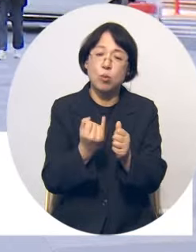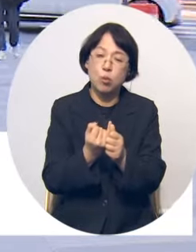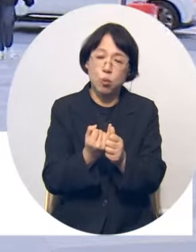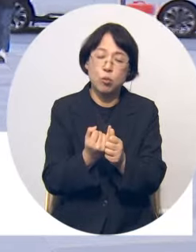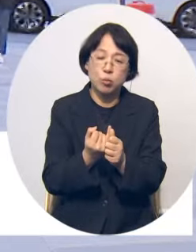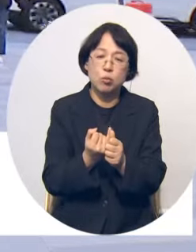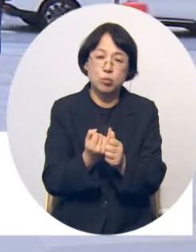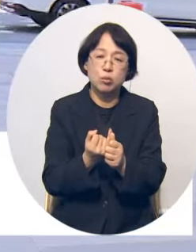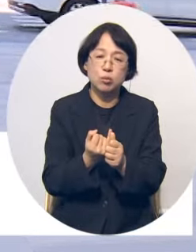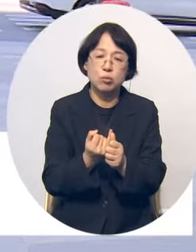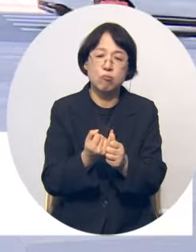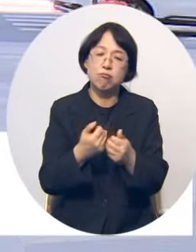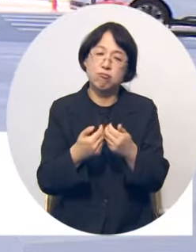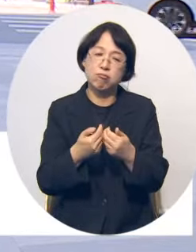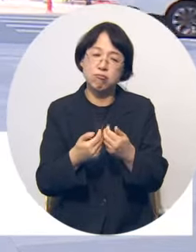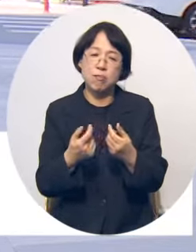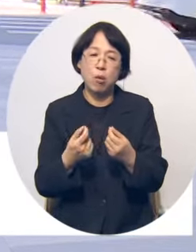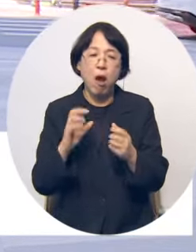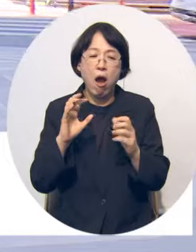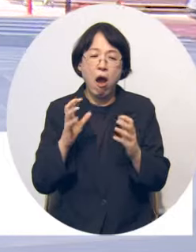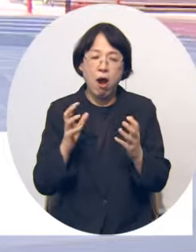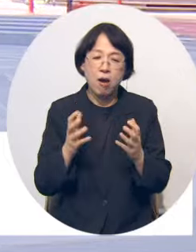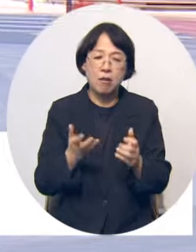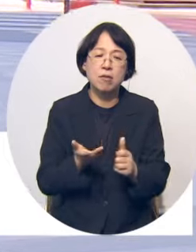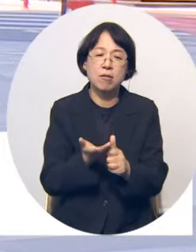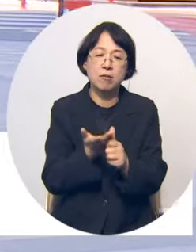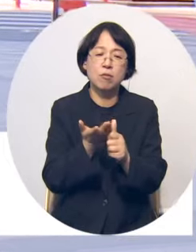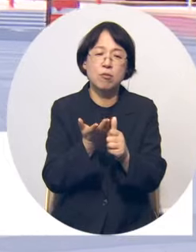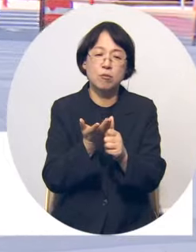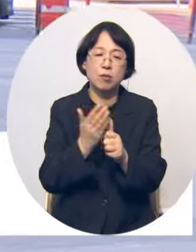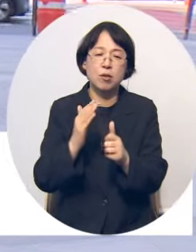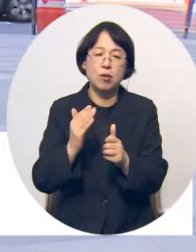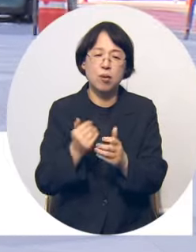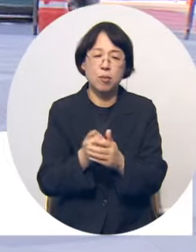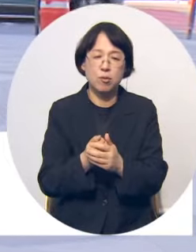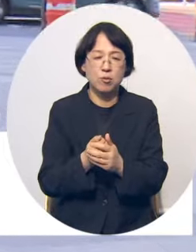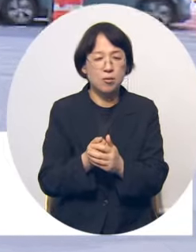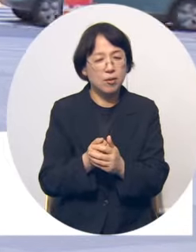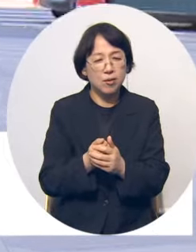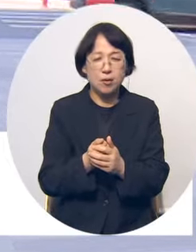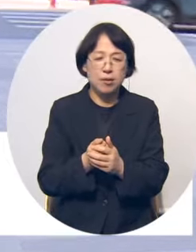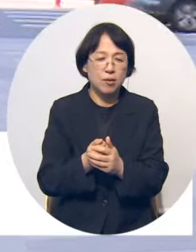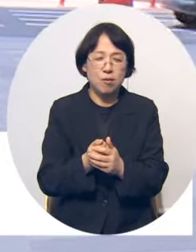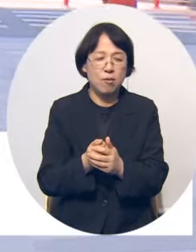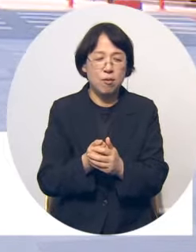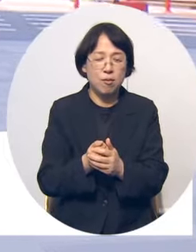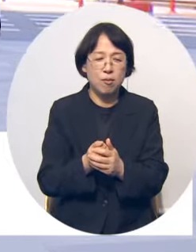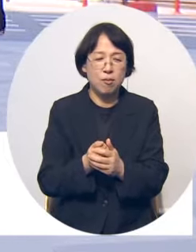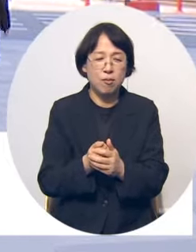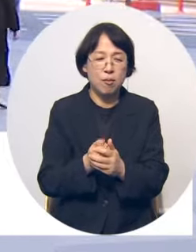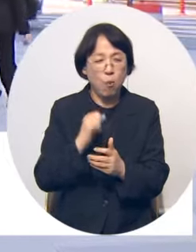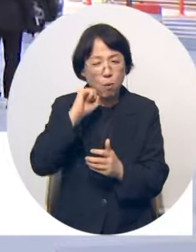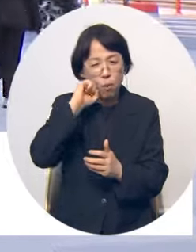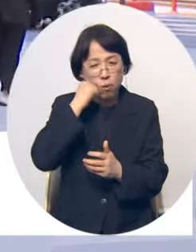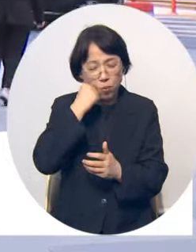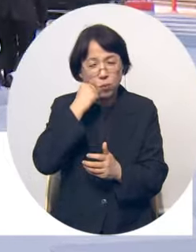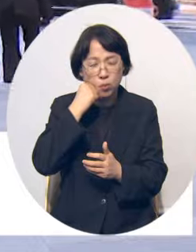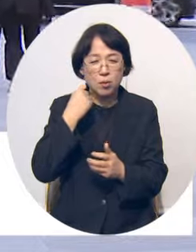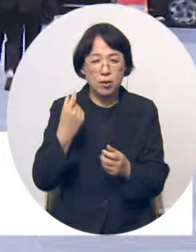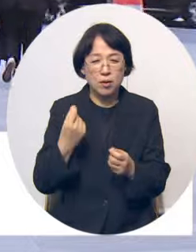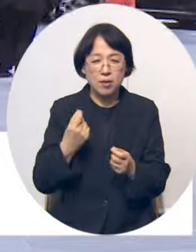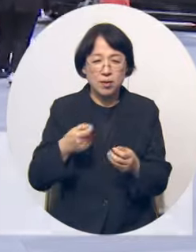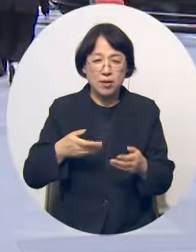것 같고 애기도 키우게 되면 막막하니까 또 안 날라고